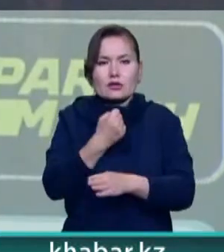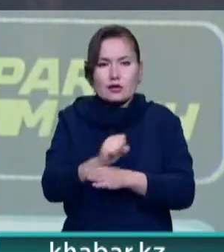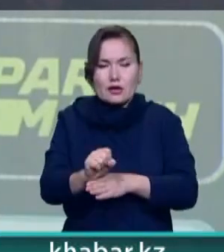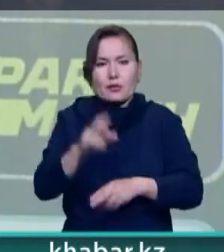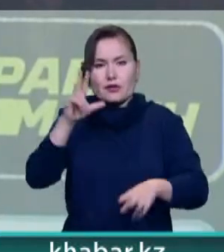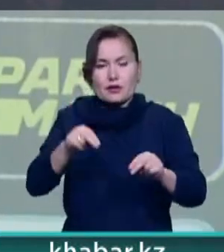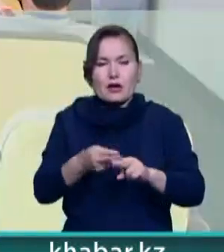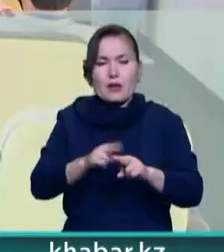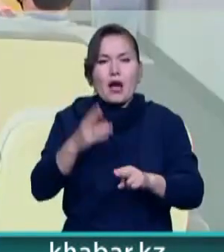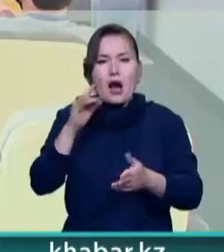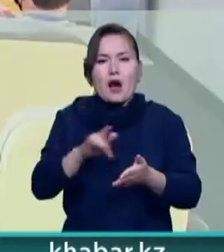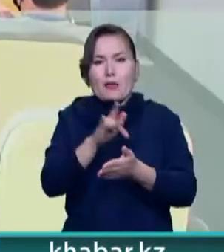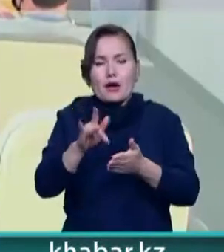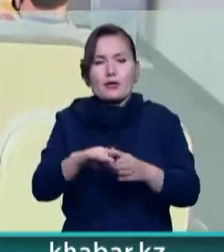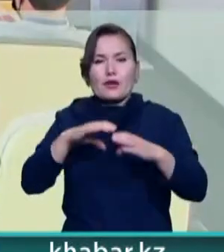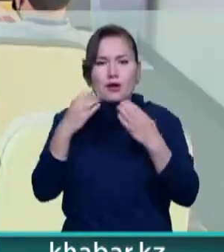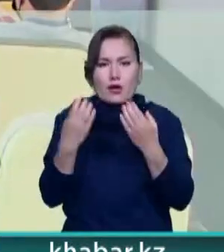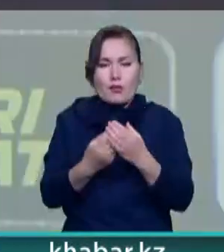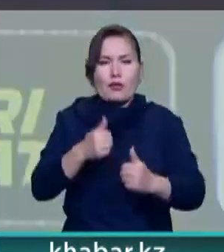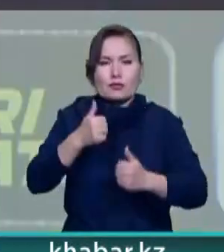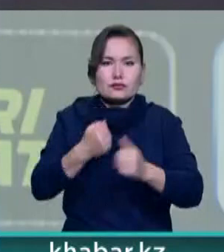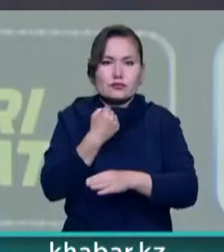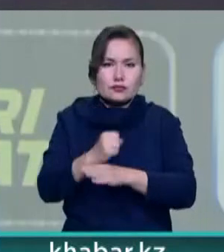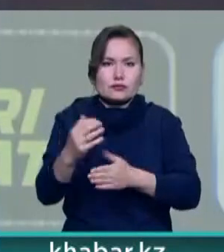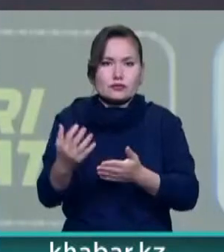солай. Дегенмен Алматыда да асығымыз алысынан түседі деп ойлаймын.